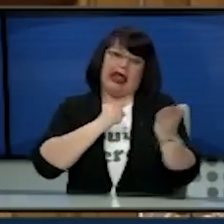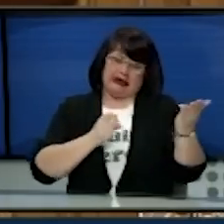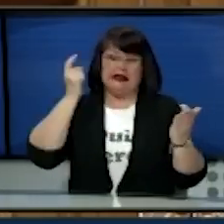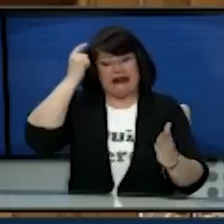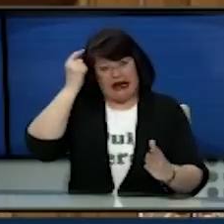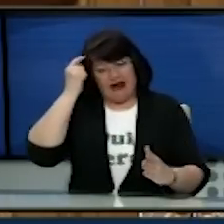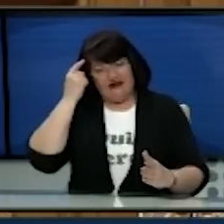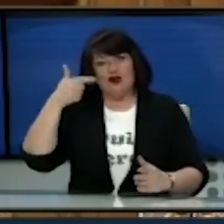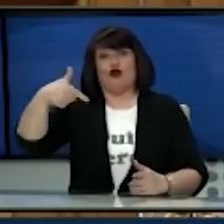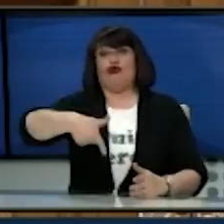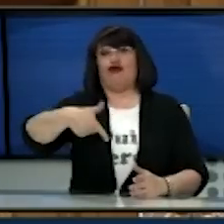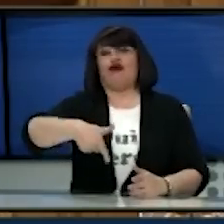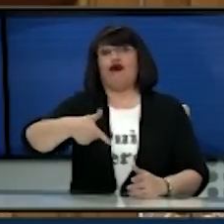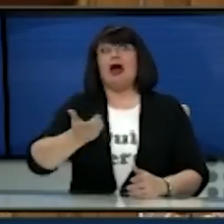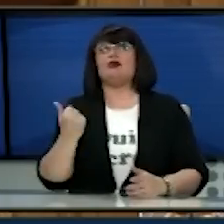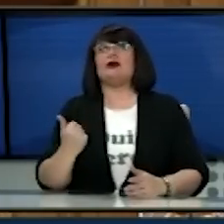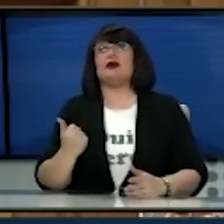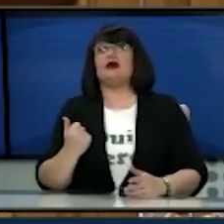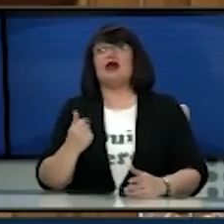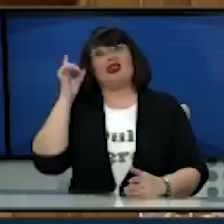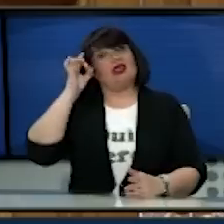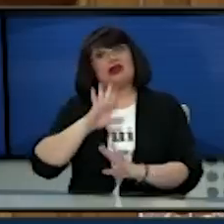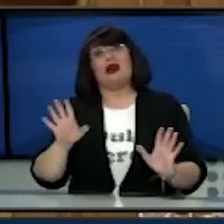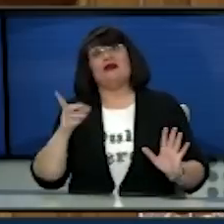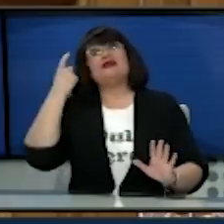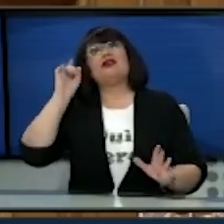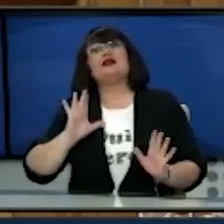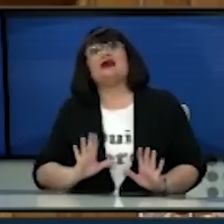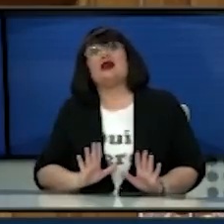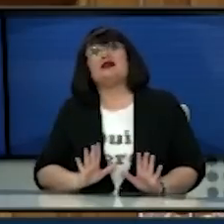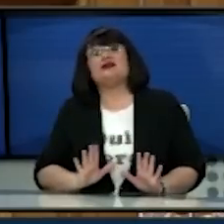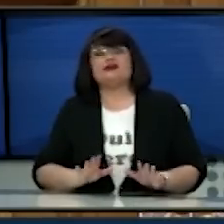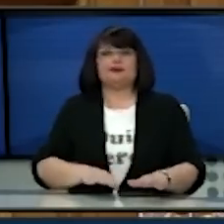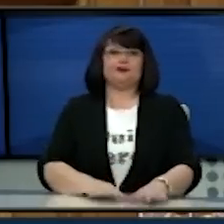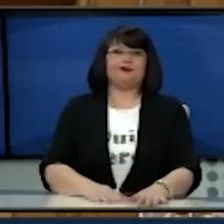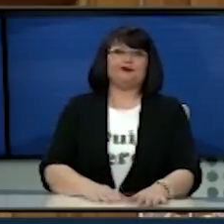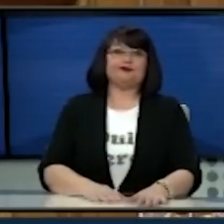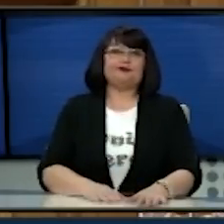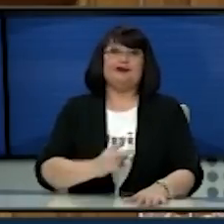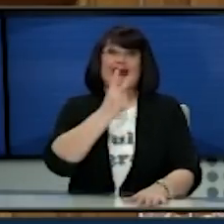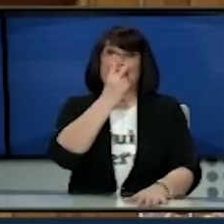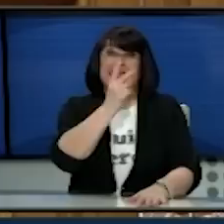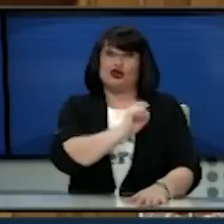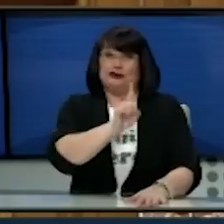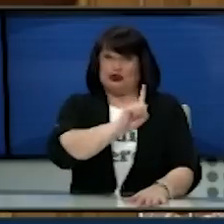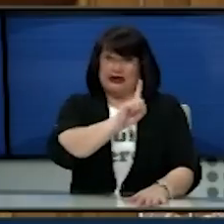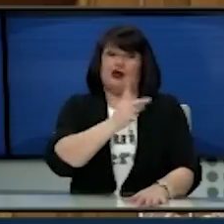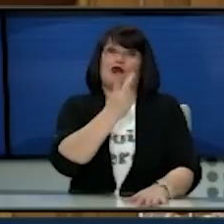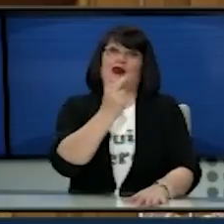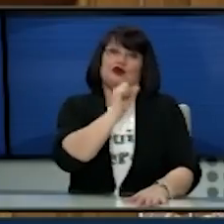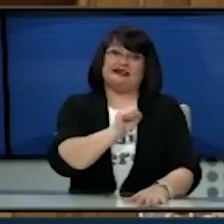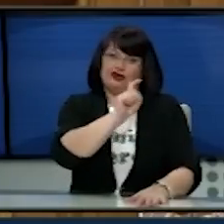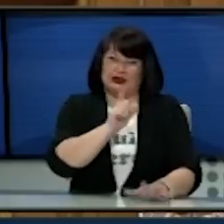αλλά ούτε βενζίνη βάζετε. Για να έχετε λοιπόν μια κλίμακα, δύο Σαββατοκύριακα μέσα στην Αθήνα